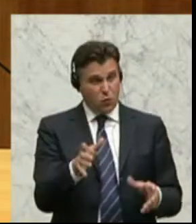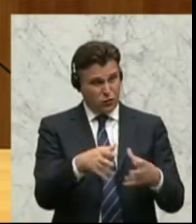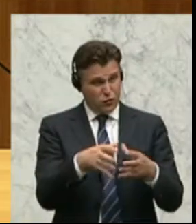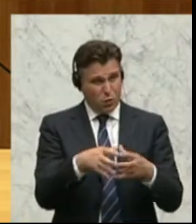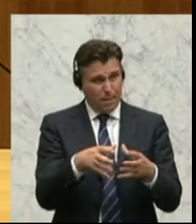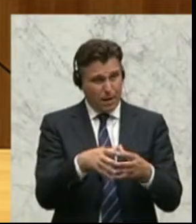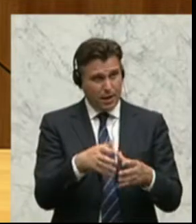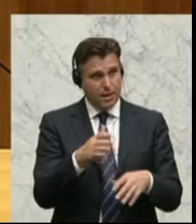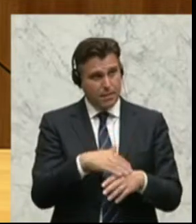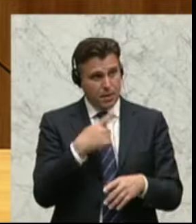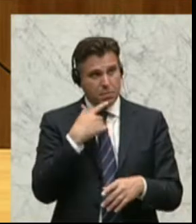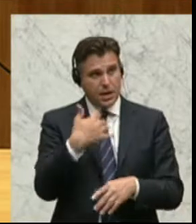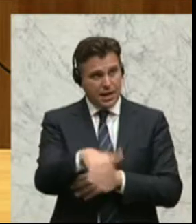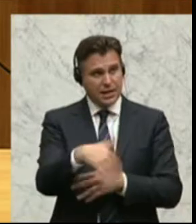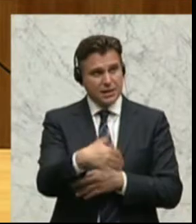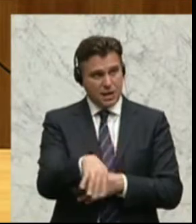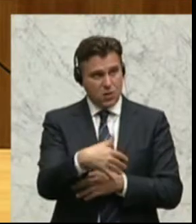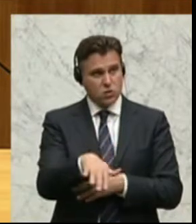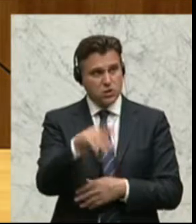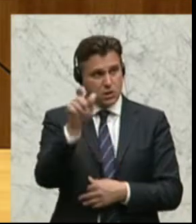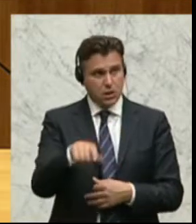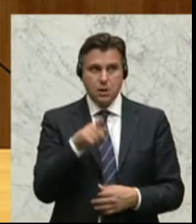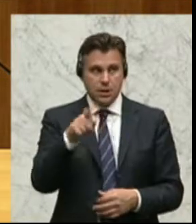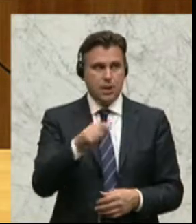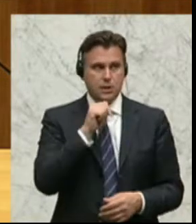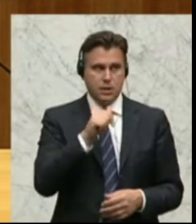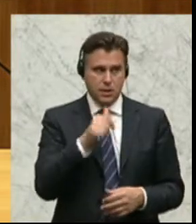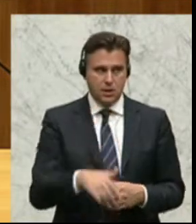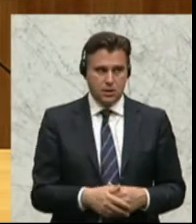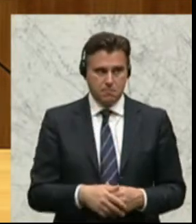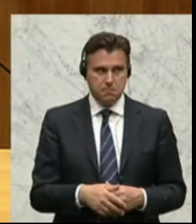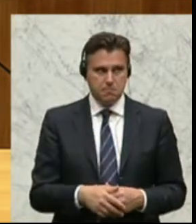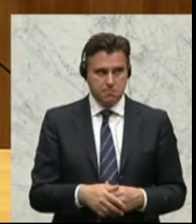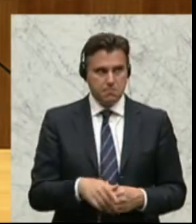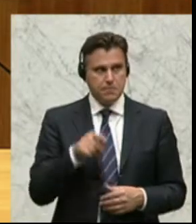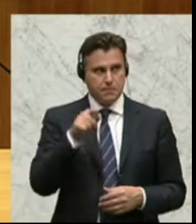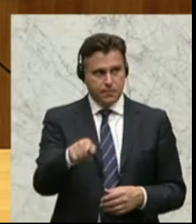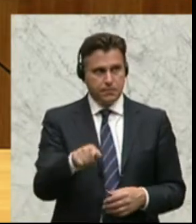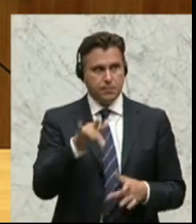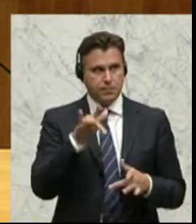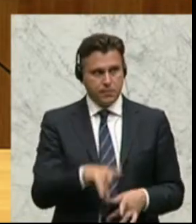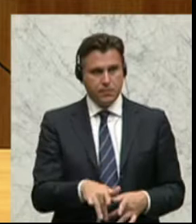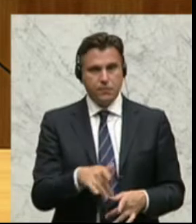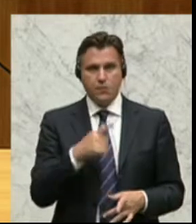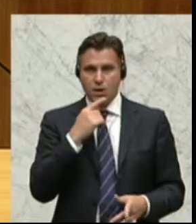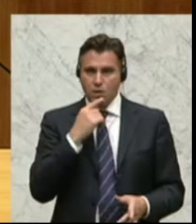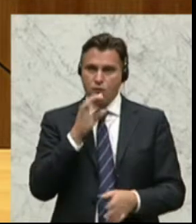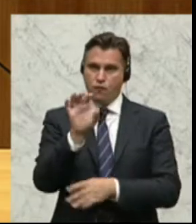die Wirte, gilt das nicht. Im Gegenteil, der indirekte Vorwurf der